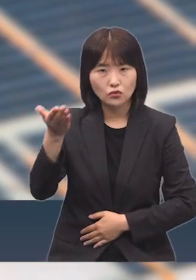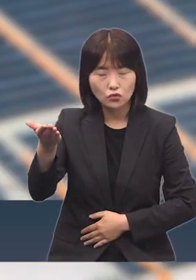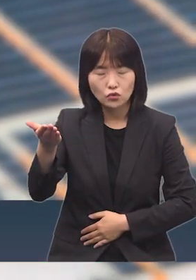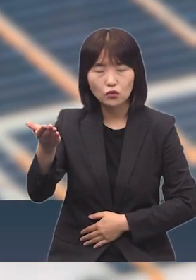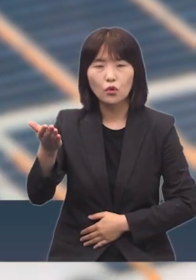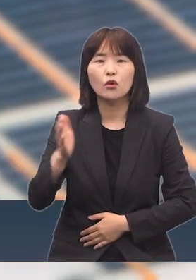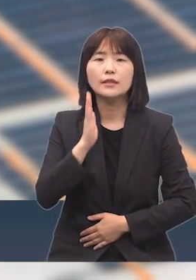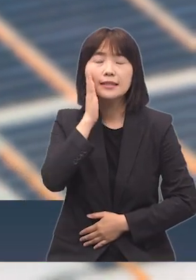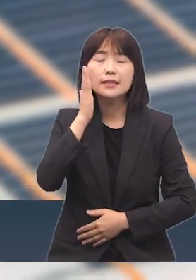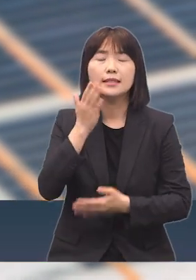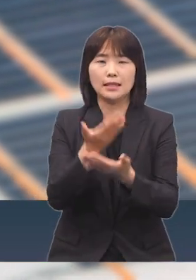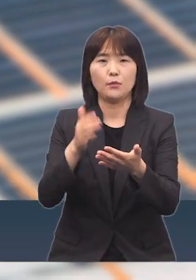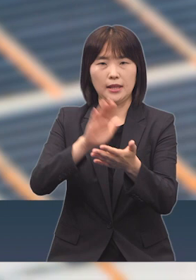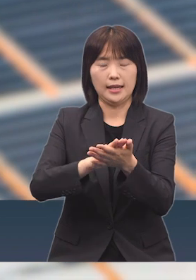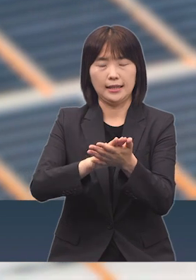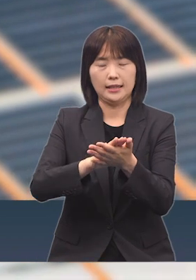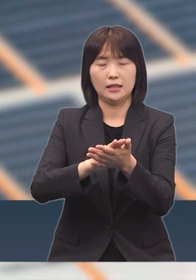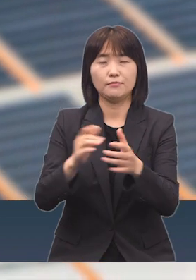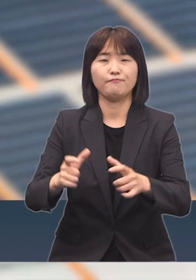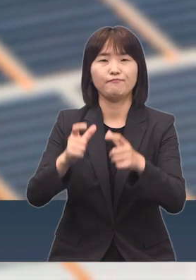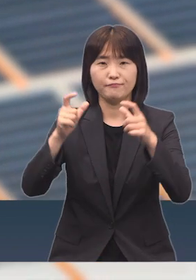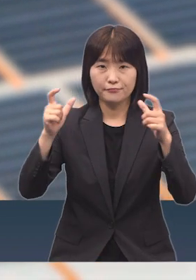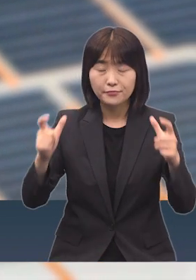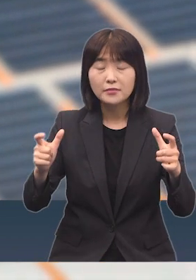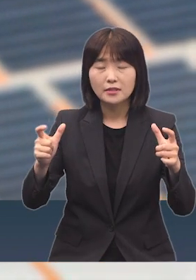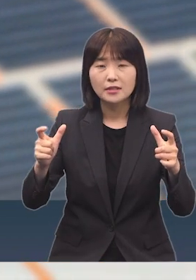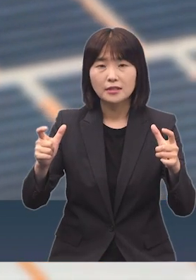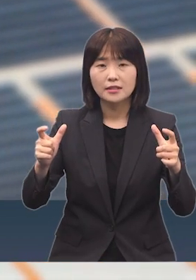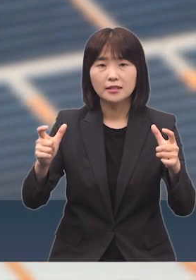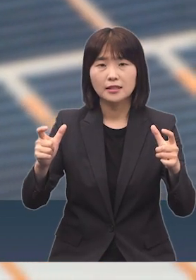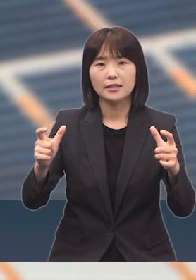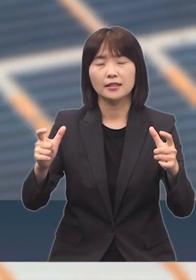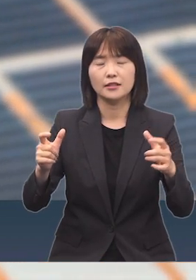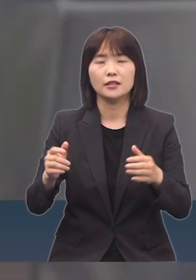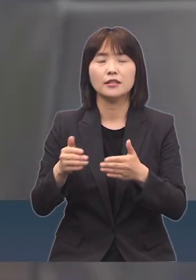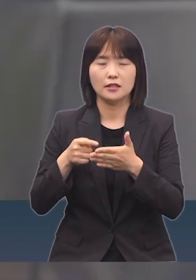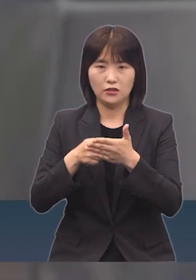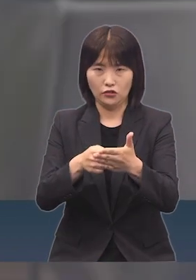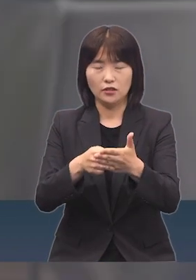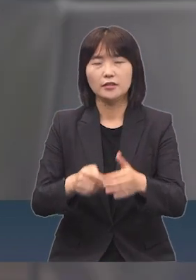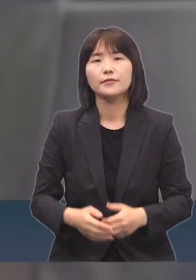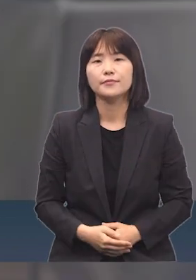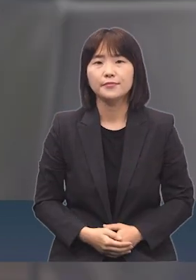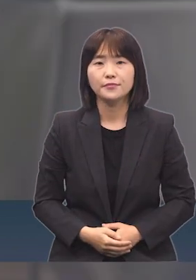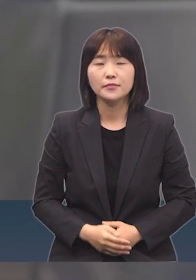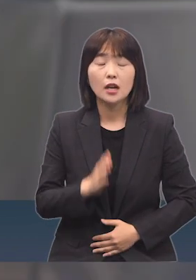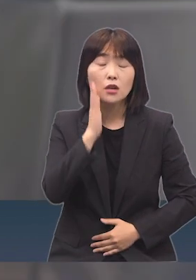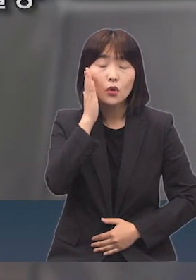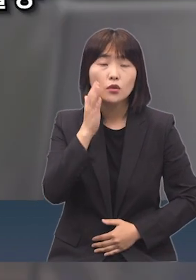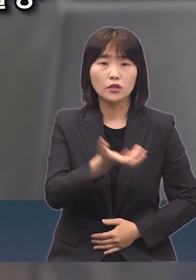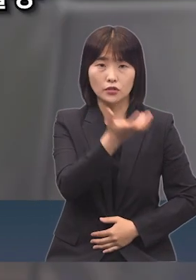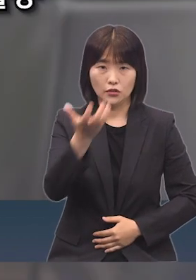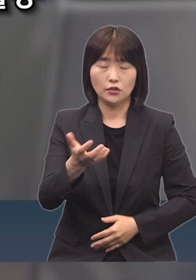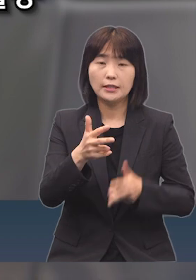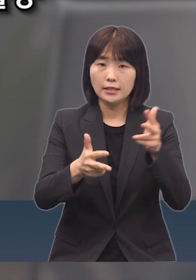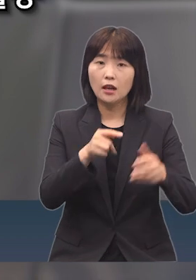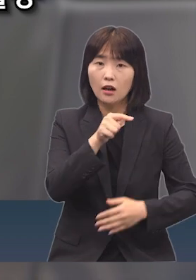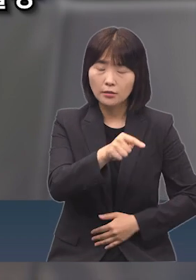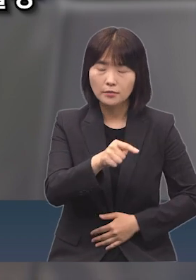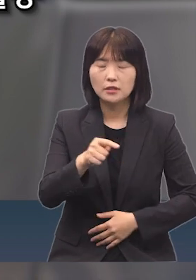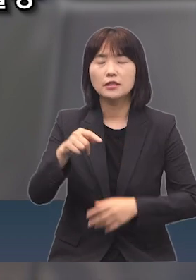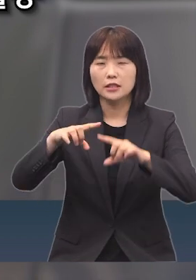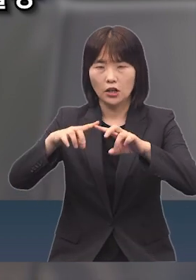공공시설 그린 리모델링 사업 신재생 에너지 보급 확대 사업을 추진합니다 녹색 수송 사업으로는